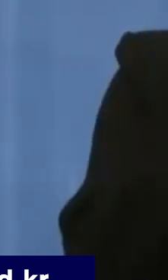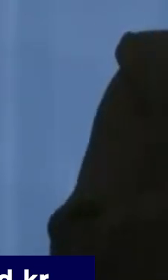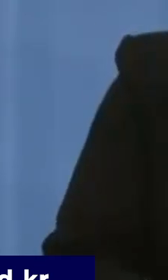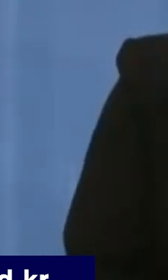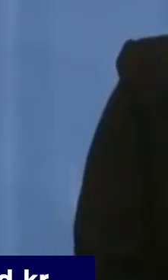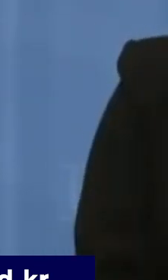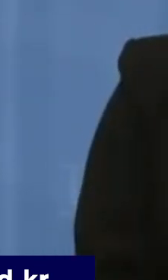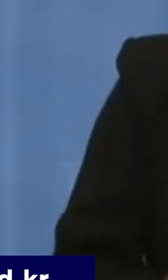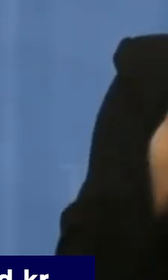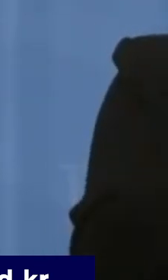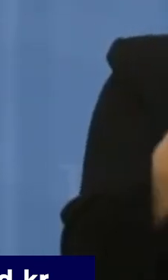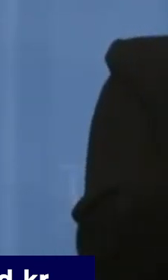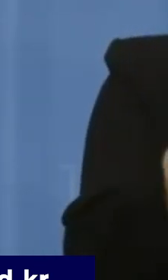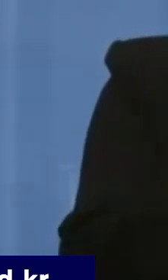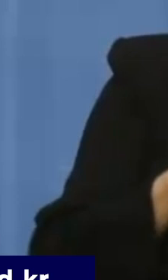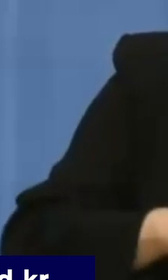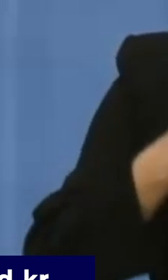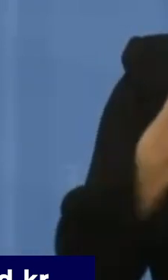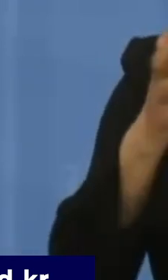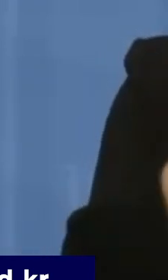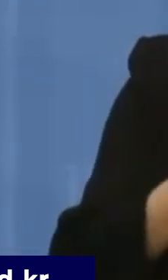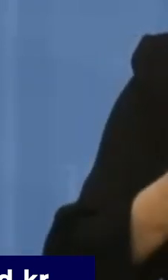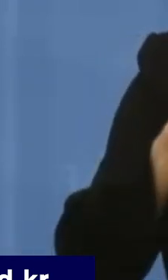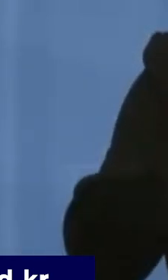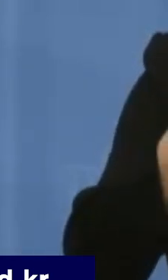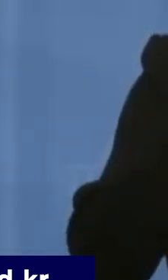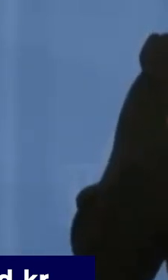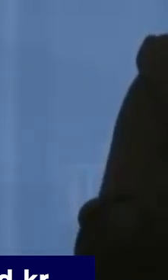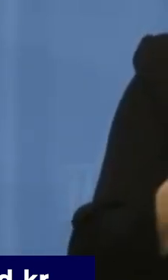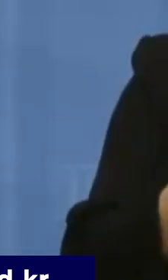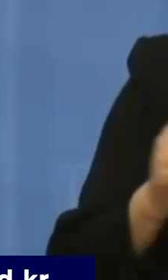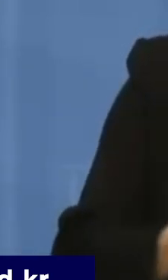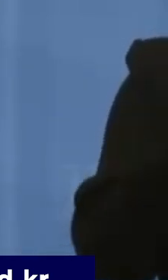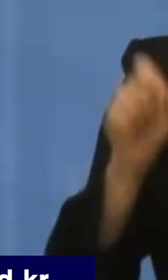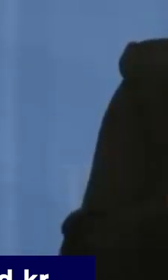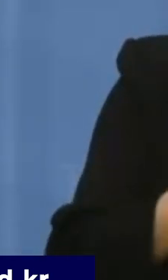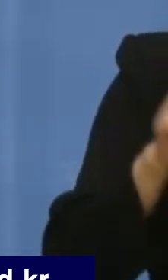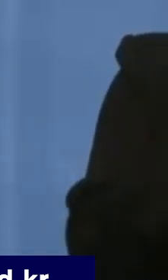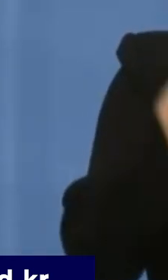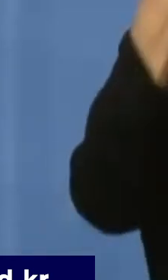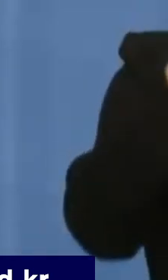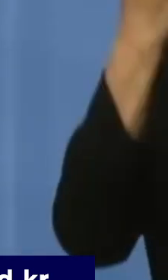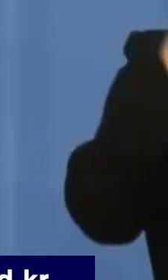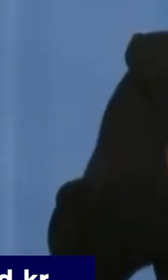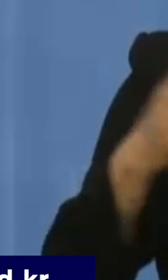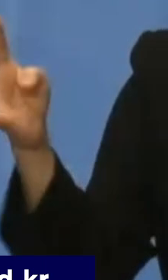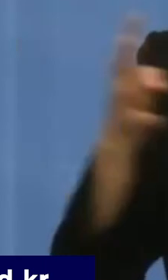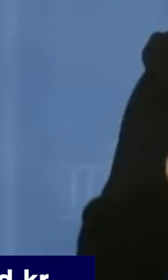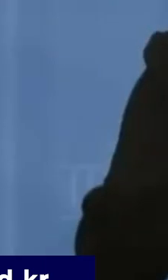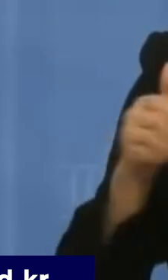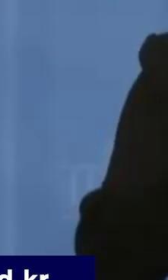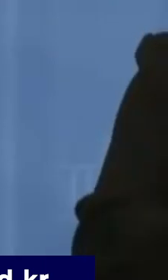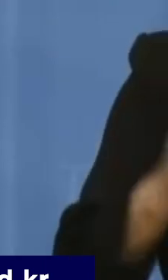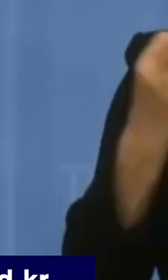요청드립니다. 더불어민주당과 정의당이 상호 양보하여 3월 국회 내에 쌍특검 합의 처리를 이루어낼 수 있도록